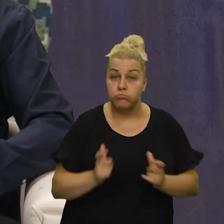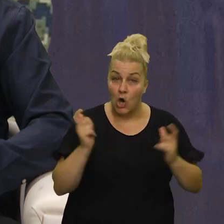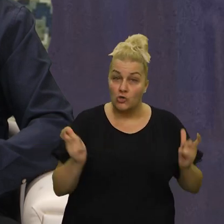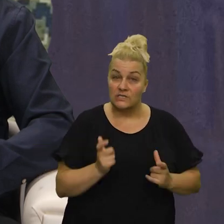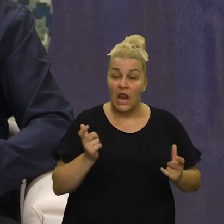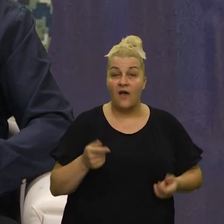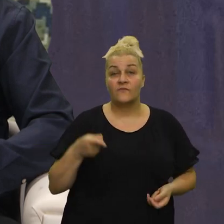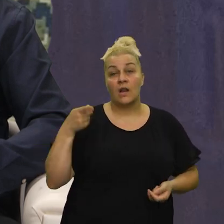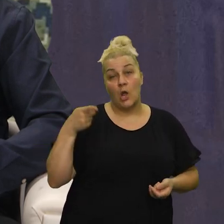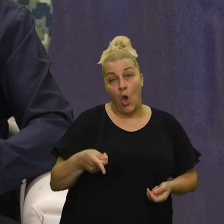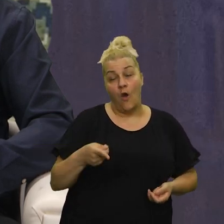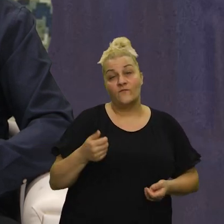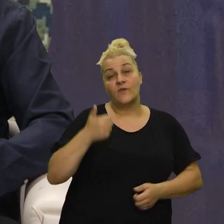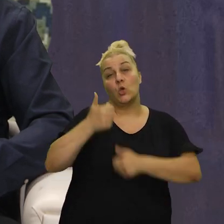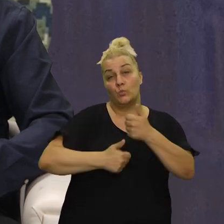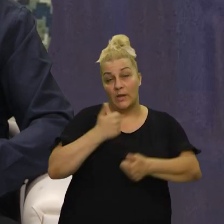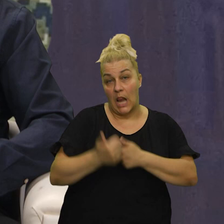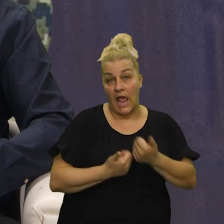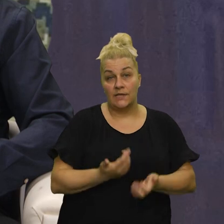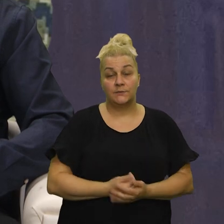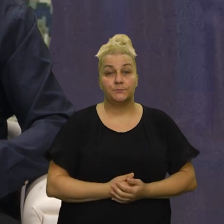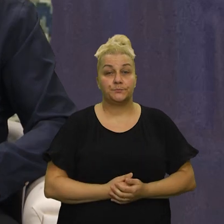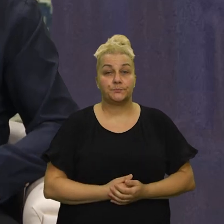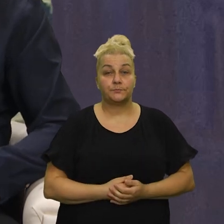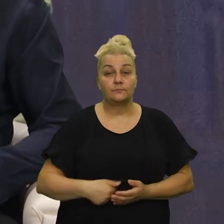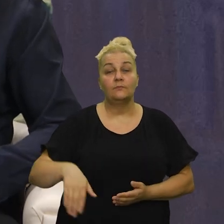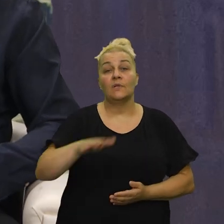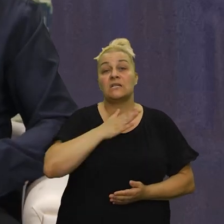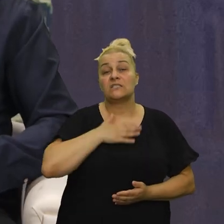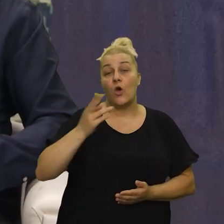proslavili ovaj jubilej svojih